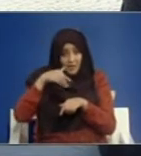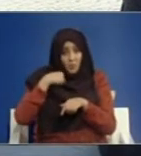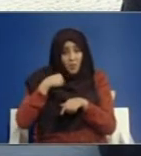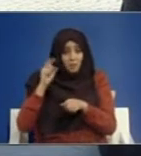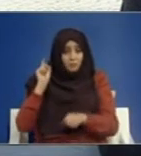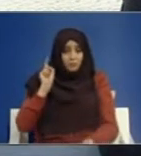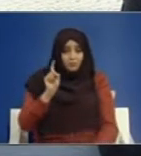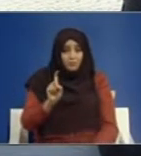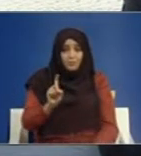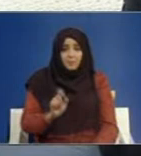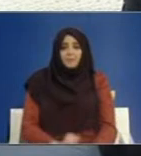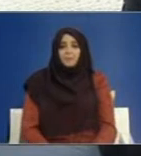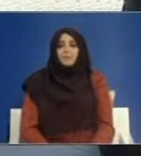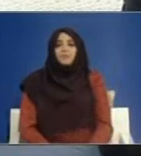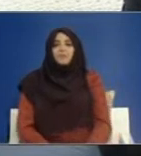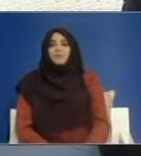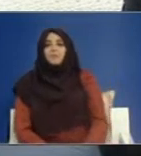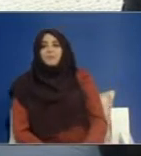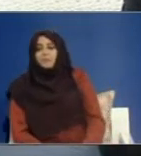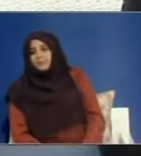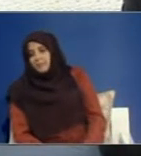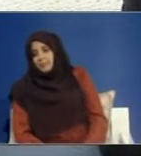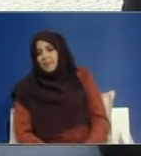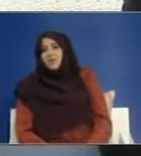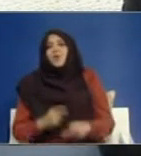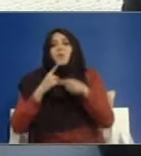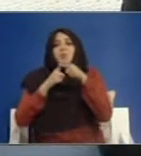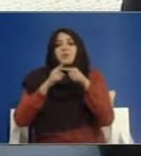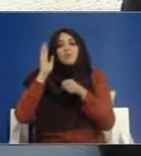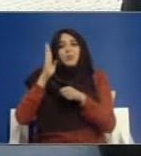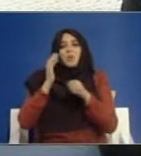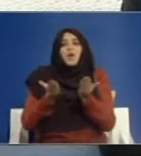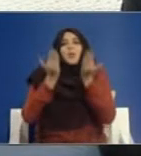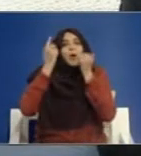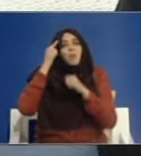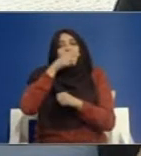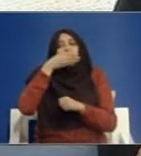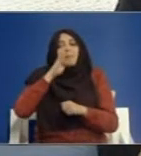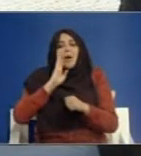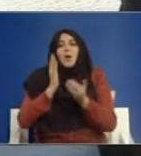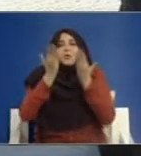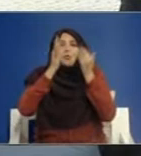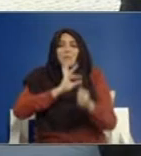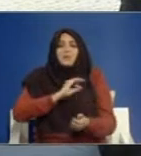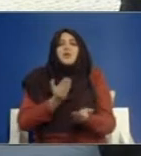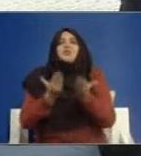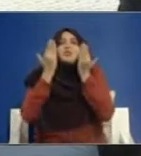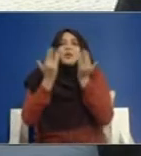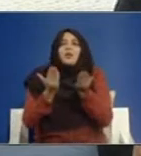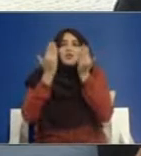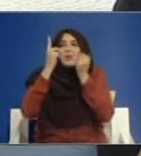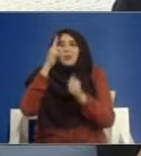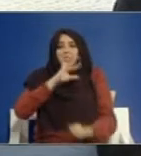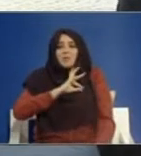طيب، هذا مكان. وزيد لي نطلب منكم الدعاء لهم. يا رب يرحمهما، يا رب يرحمهما، يا رب